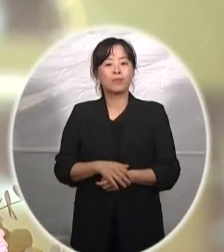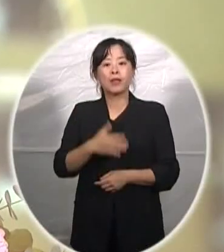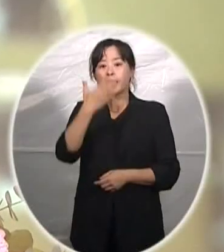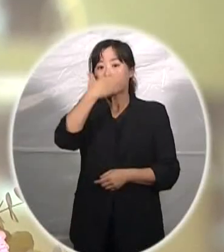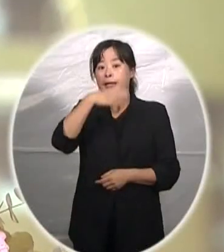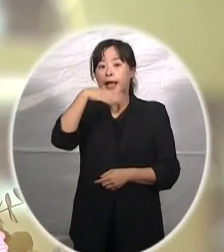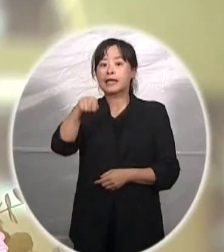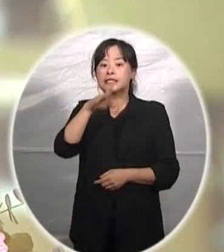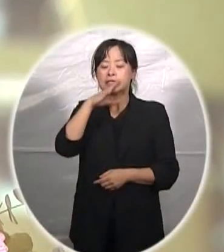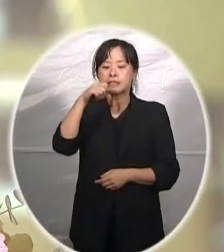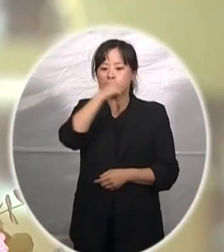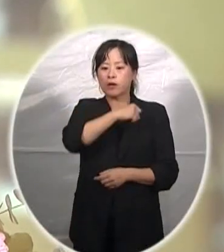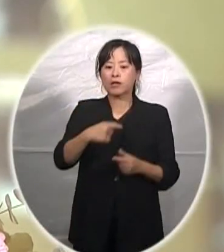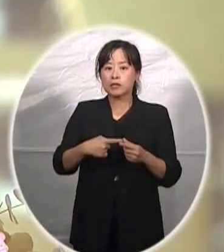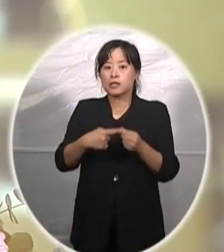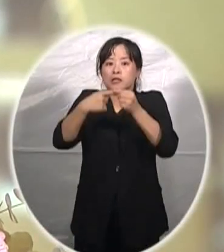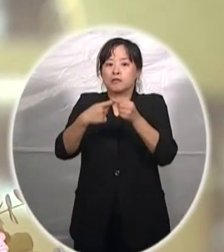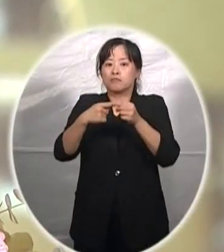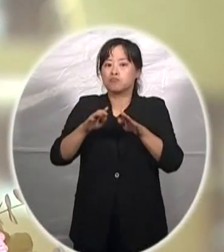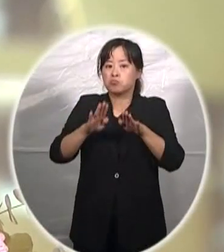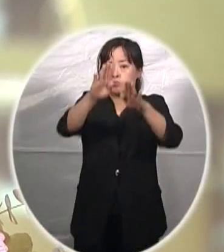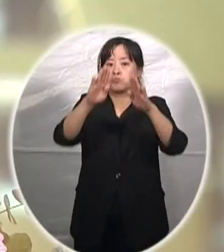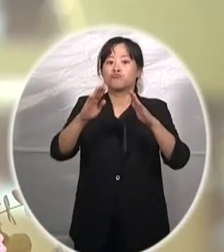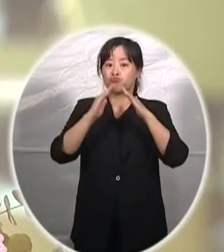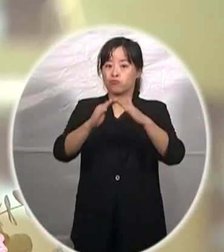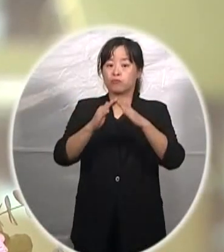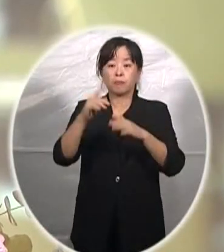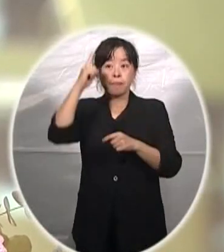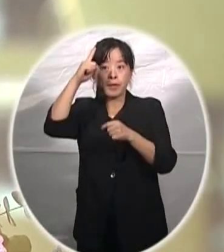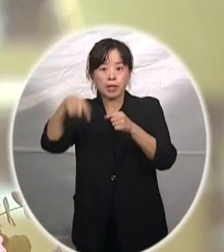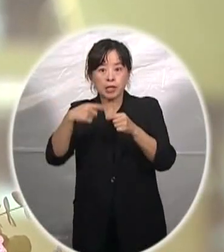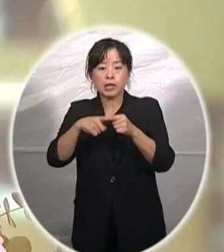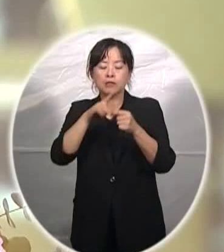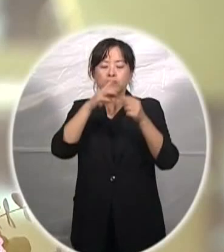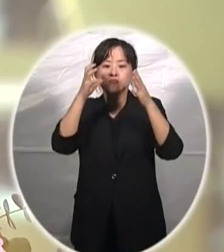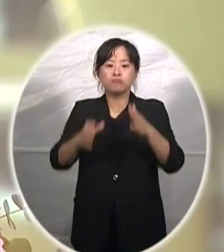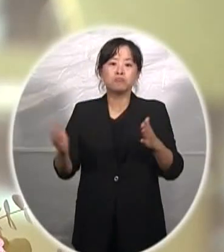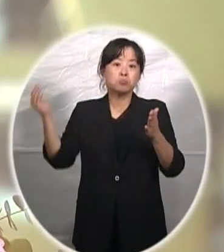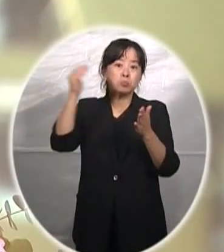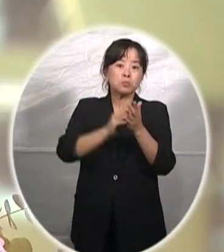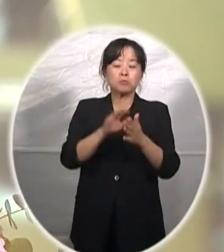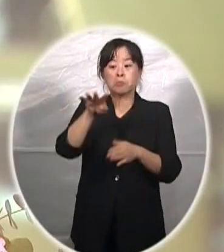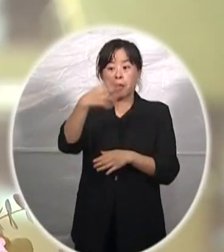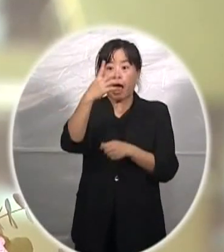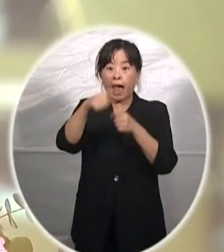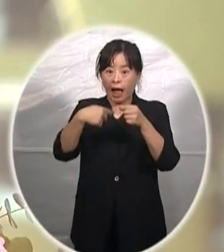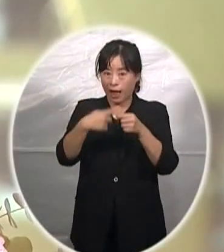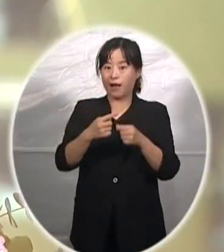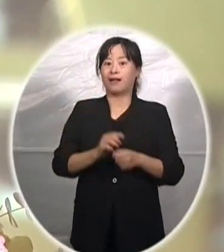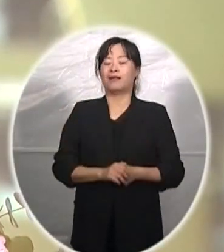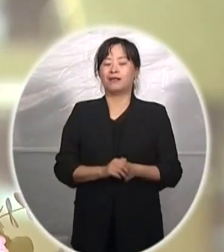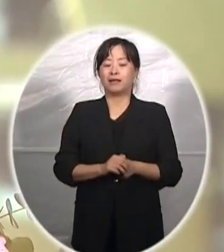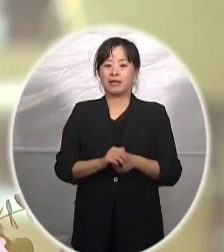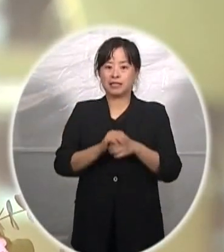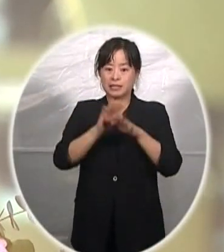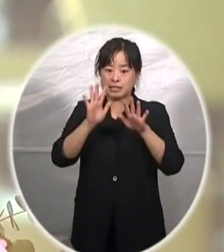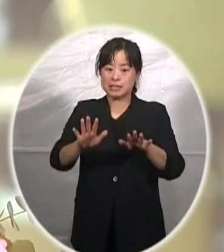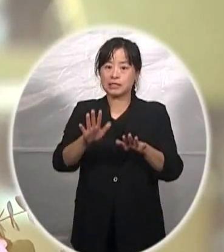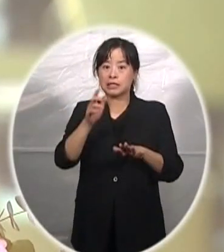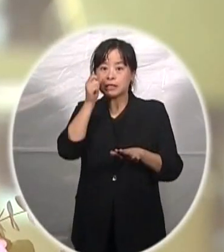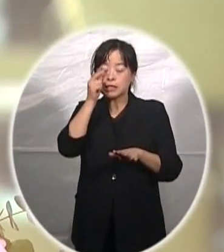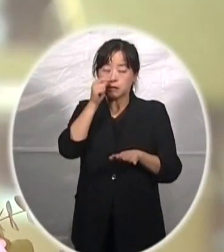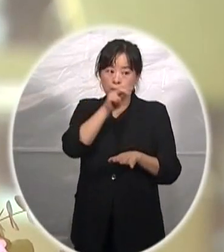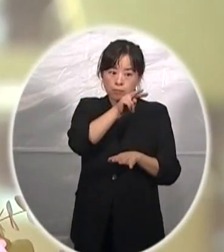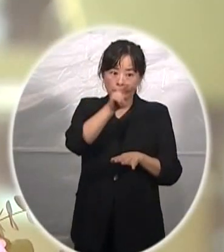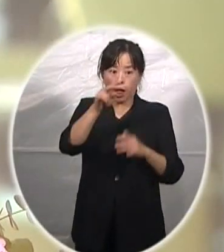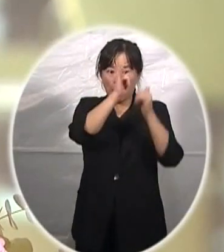南是台湾第一座发展的城市，明年就是建成400年。今天的台南不